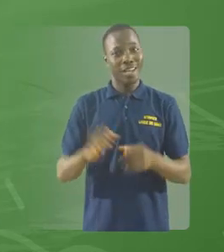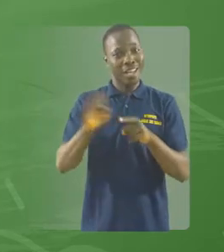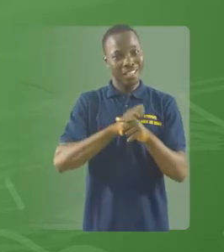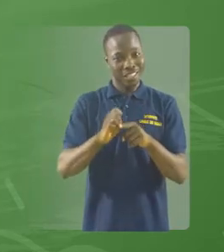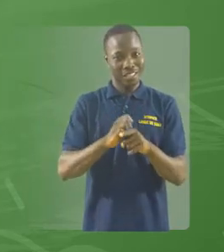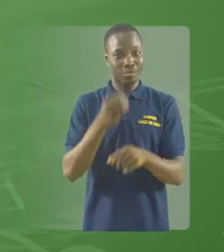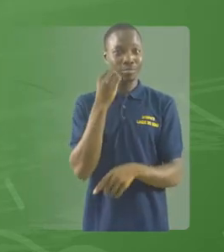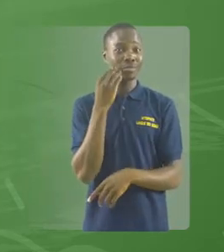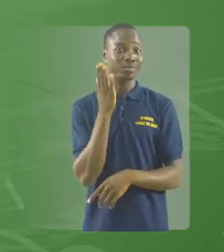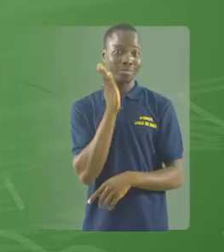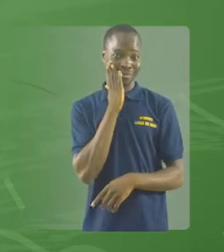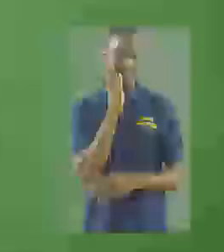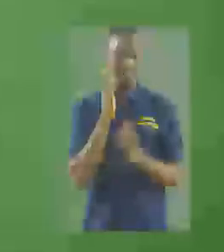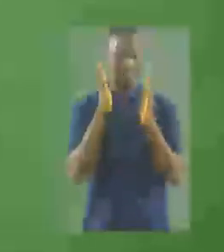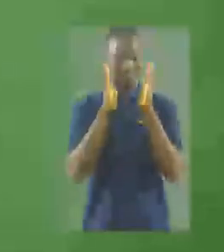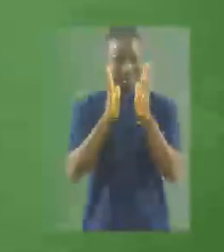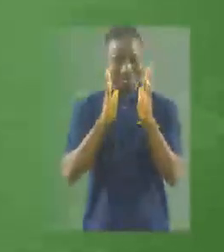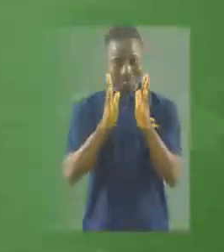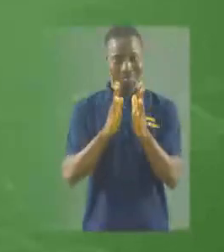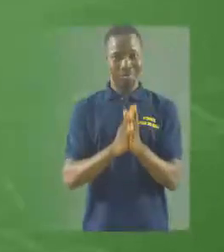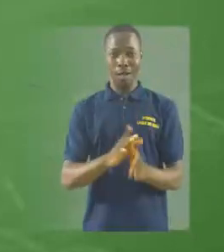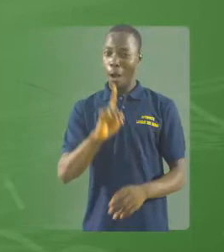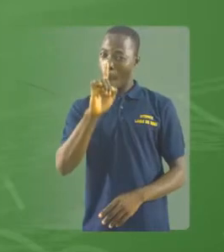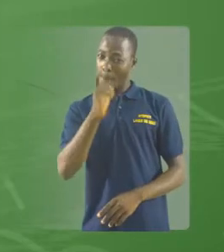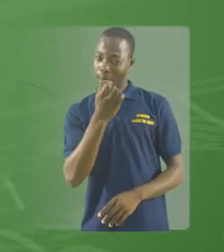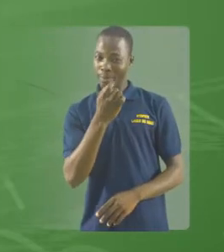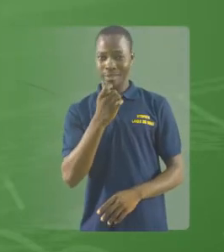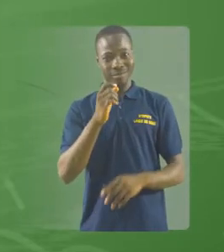Exercice de maison. Exercice 1.